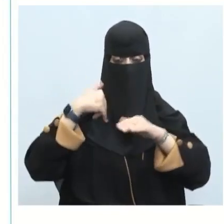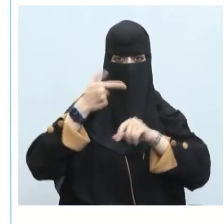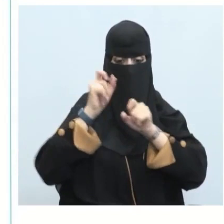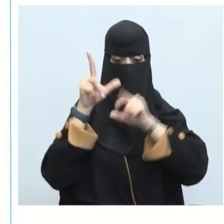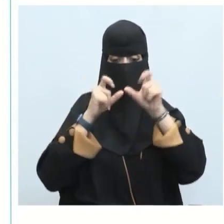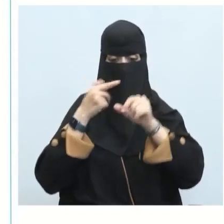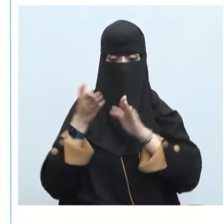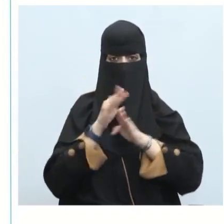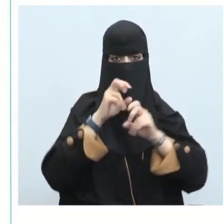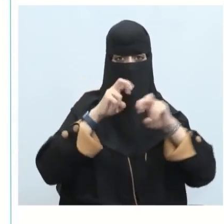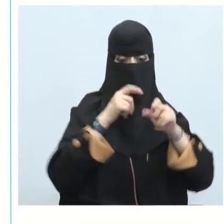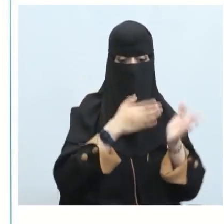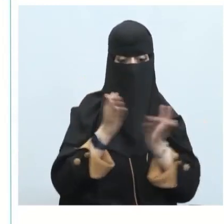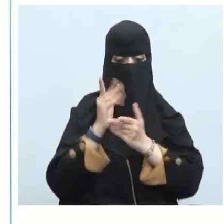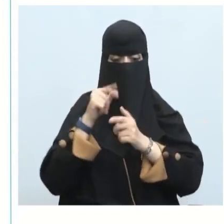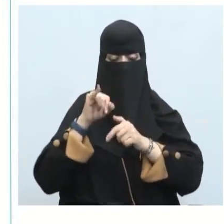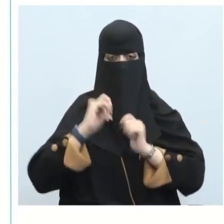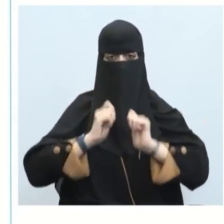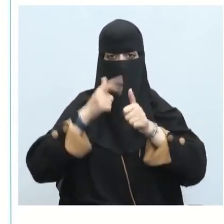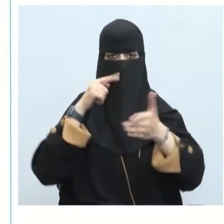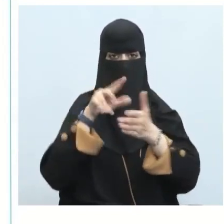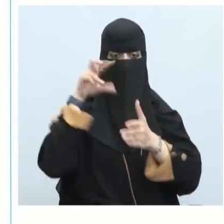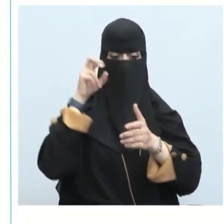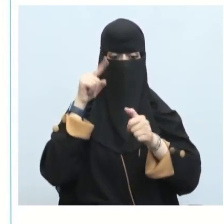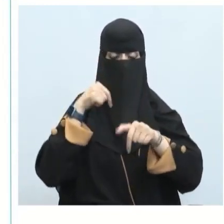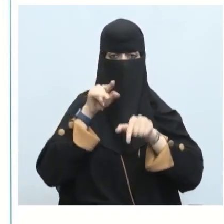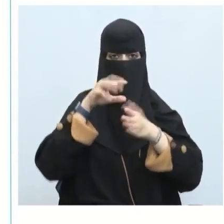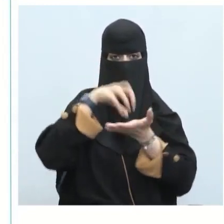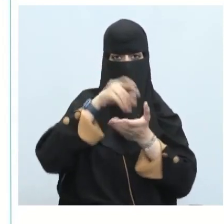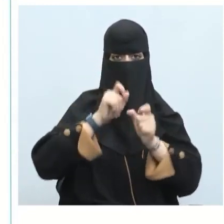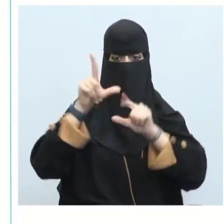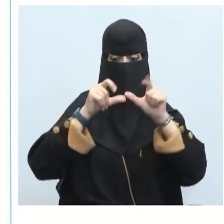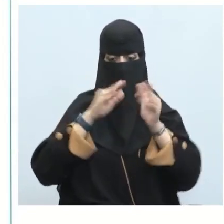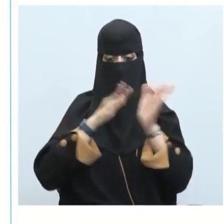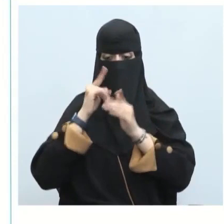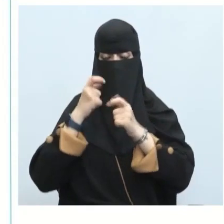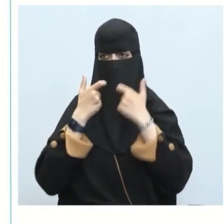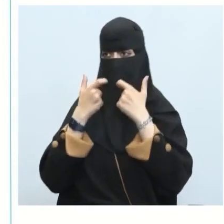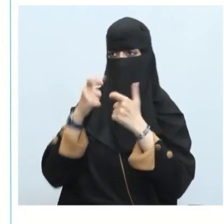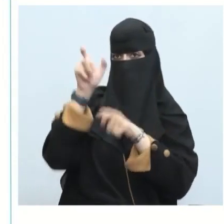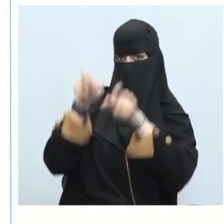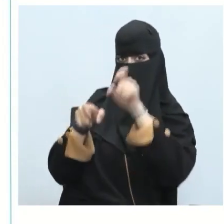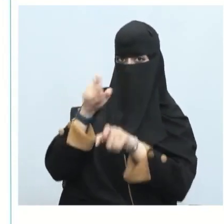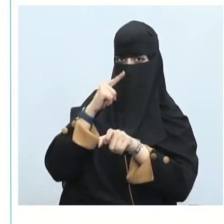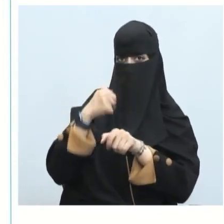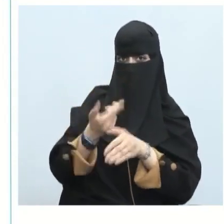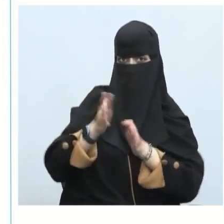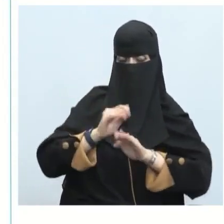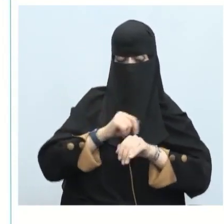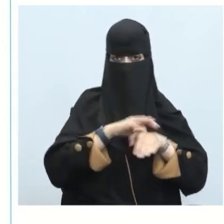الانترنت عن منتجات او الخدمات من الممكن ان يجذب محتوى الموقع الالكتروني انتباه الاشخاص مما